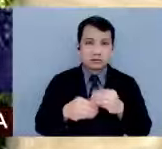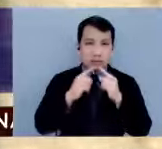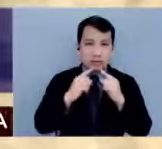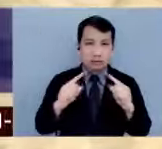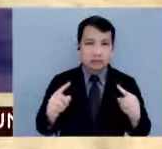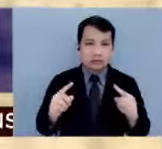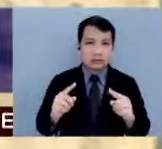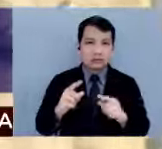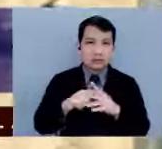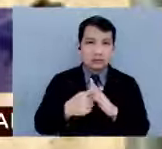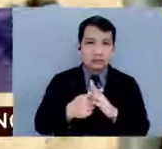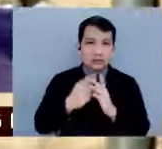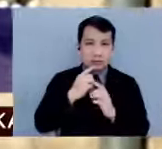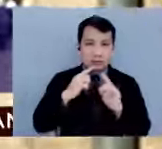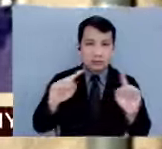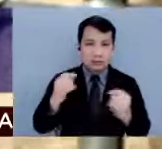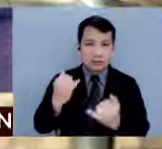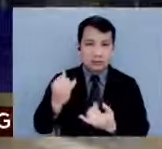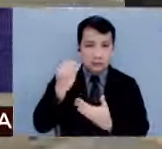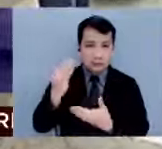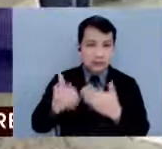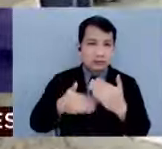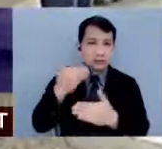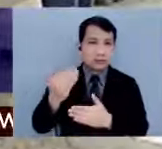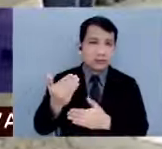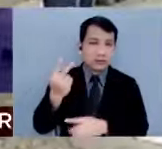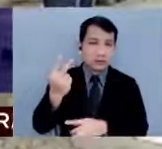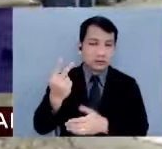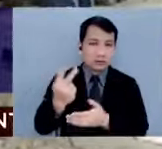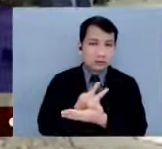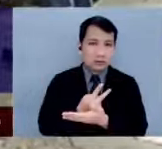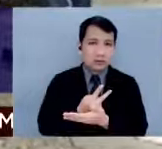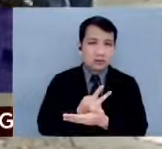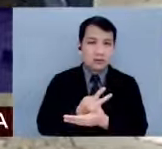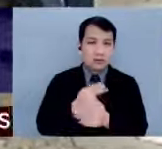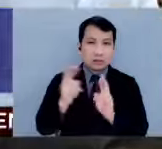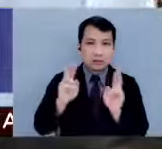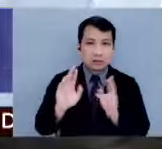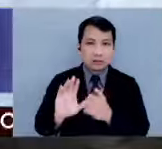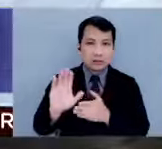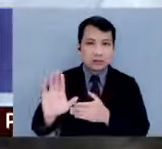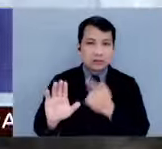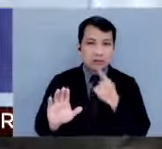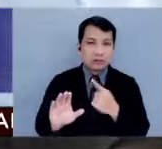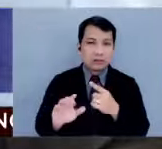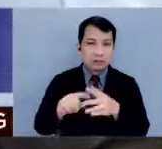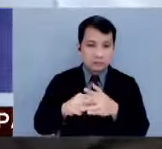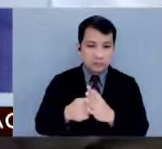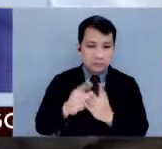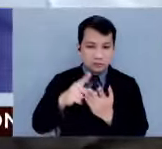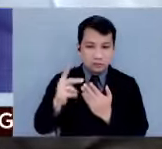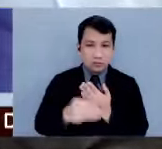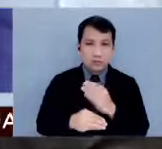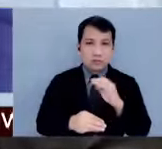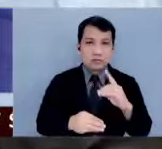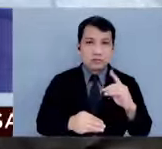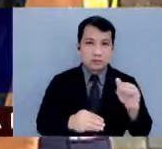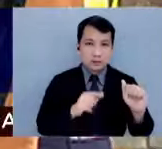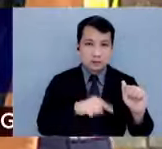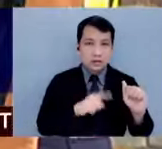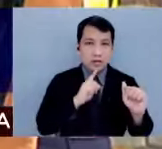ng tag-init o dry season sa susunod na 2 linggo. Bilang paghahanda rito, may sisimulang programang MMDA para sa kanilang mga